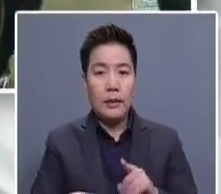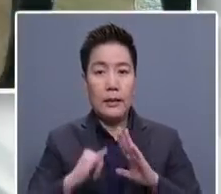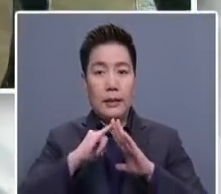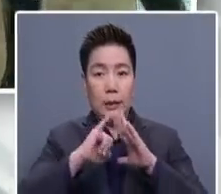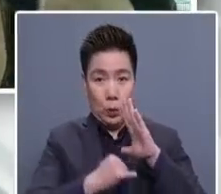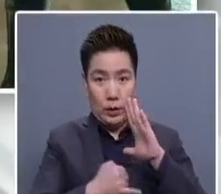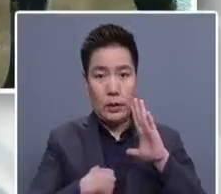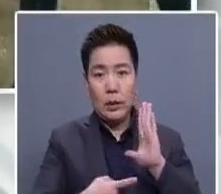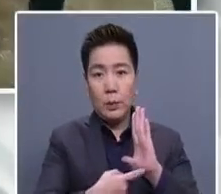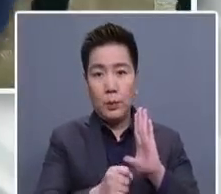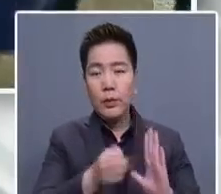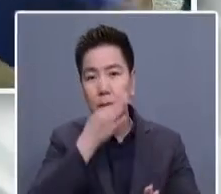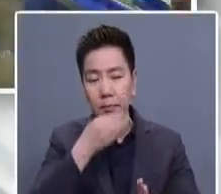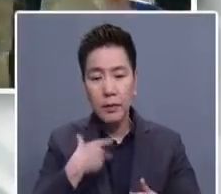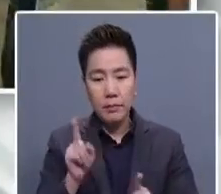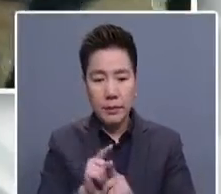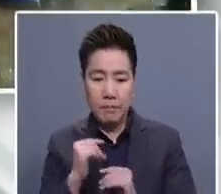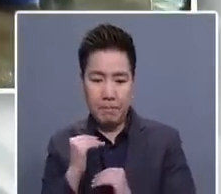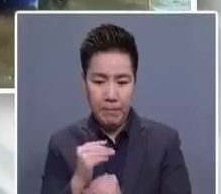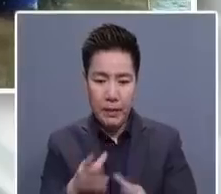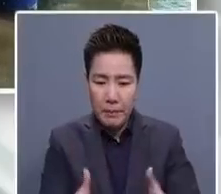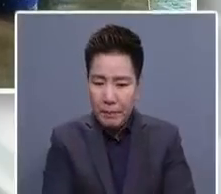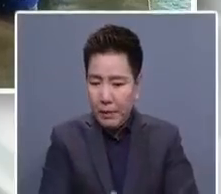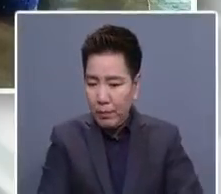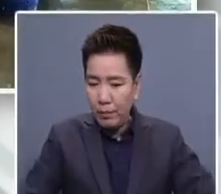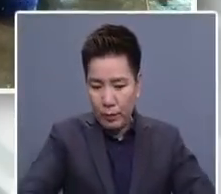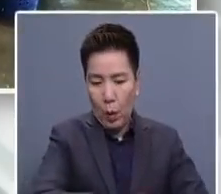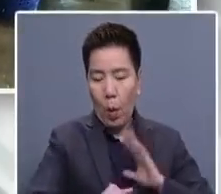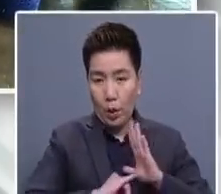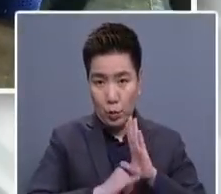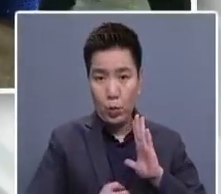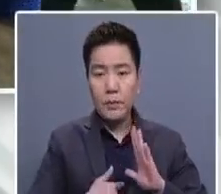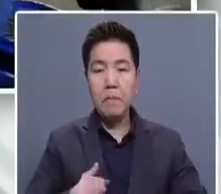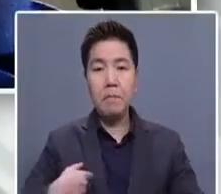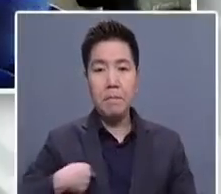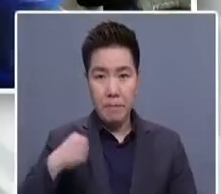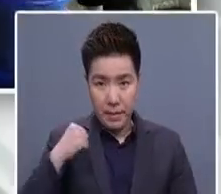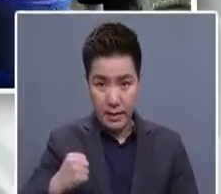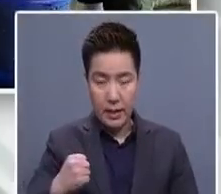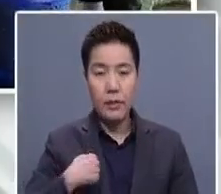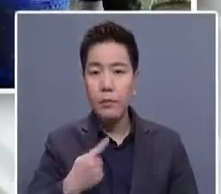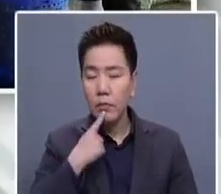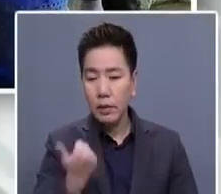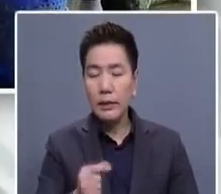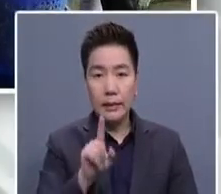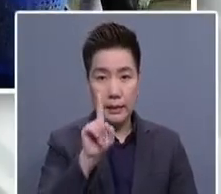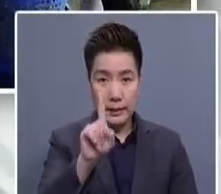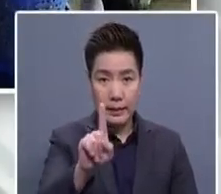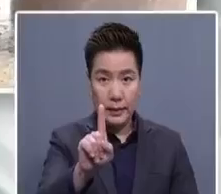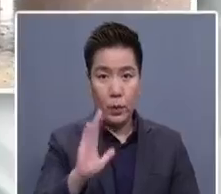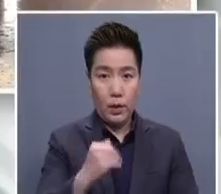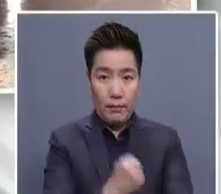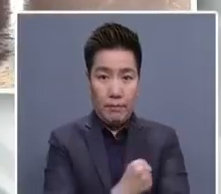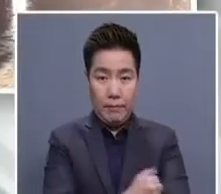จังหวัดเนี่ยก็มีอยู่จำกัดในปริมาณพื้นที่ของจังหวัดแต่ว่าความมั่นใจเนี่ยยืนยันได้ว่าหนึ่งเนี่ยแ